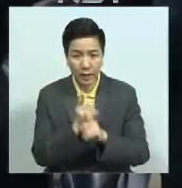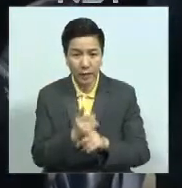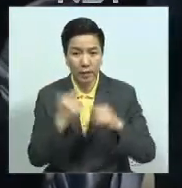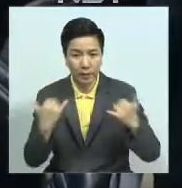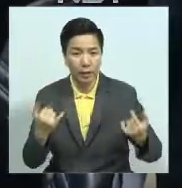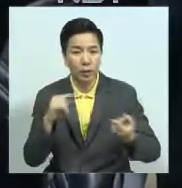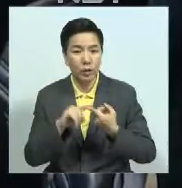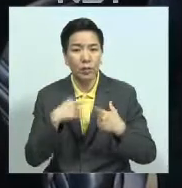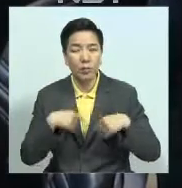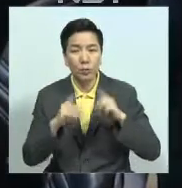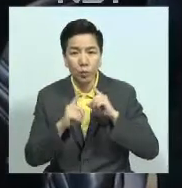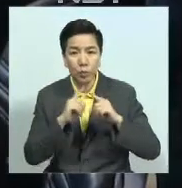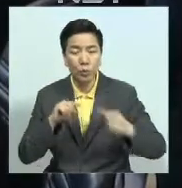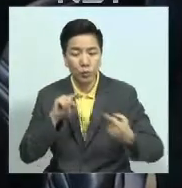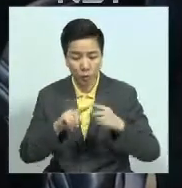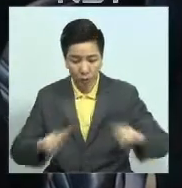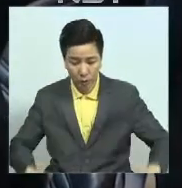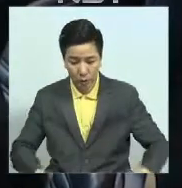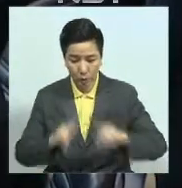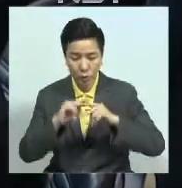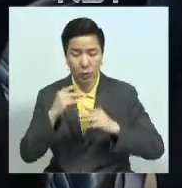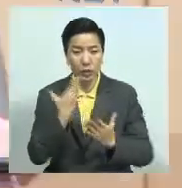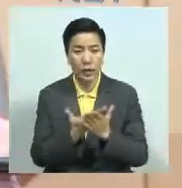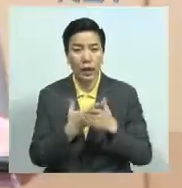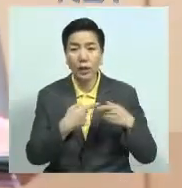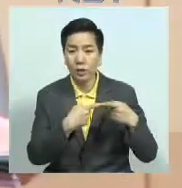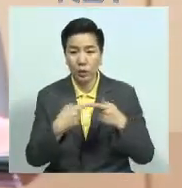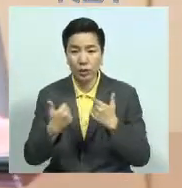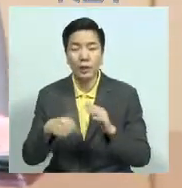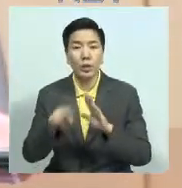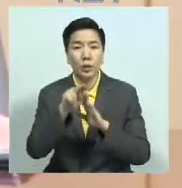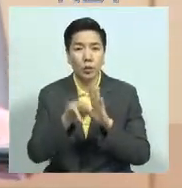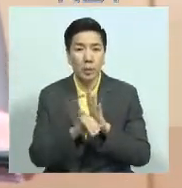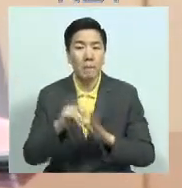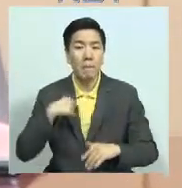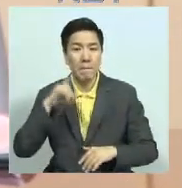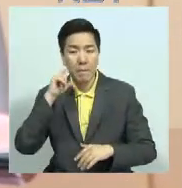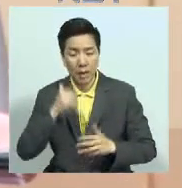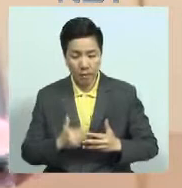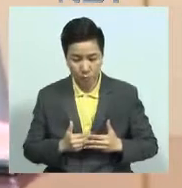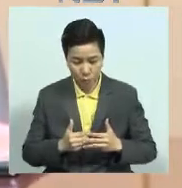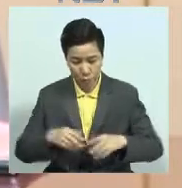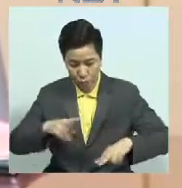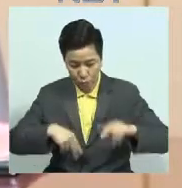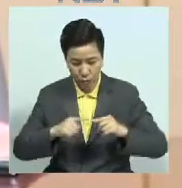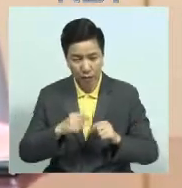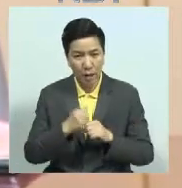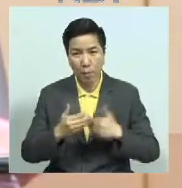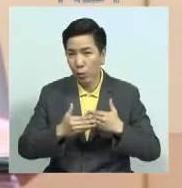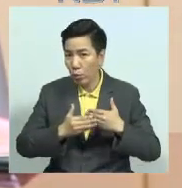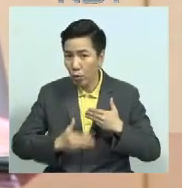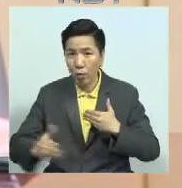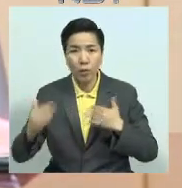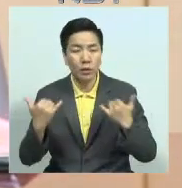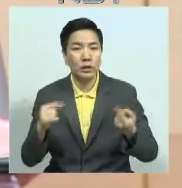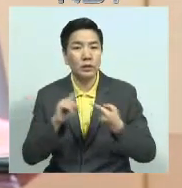ครับเพราะว่าได้หารือกับกระทรวงการคลังมาอย่างต่อเนื่องอย่างเช่นนะครับนโยบายมารดาประชารัฐที่ต้องใช้งบประมาณในระยะยาวรว